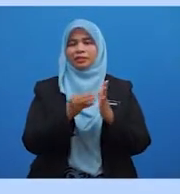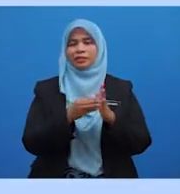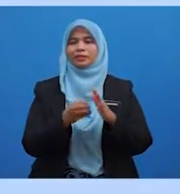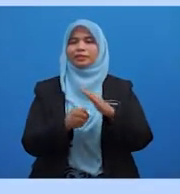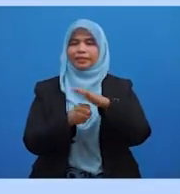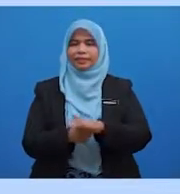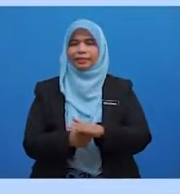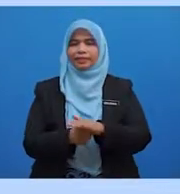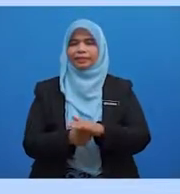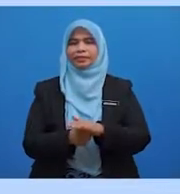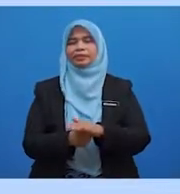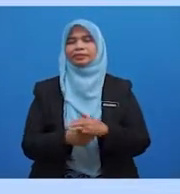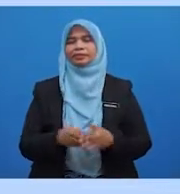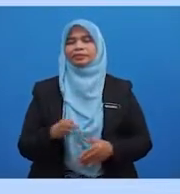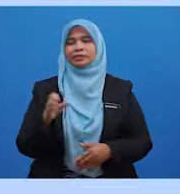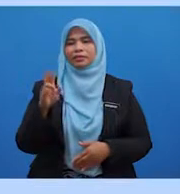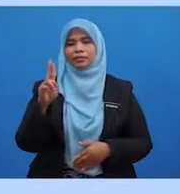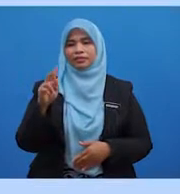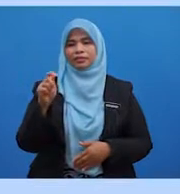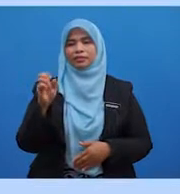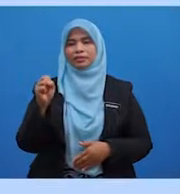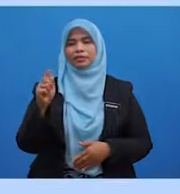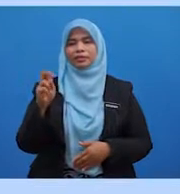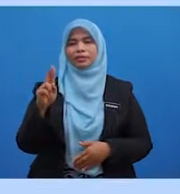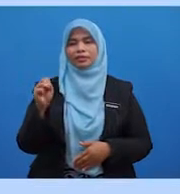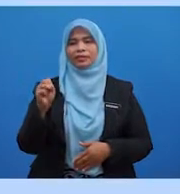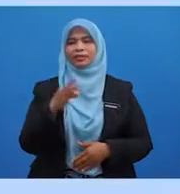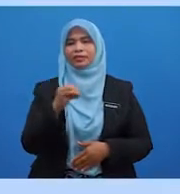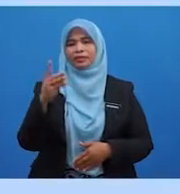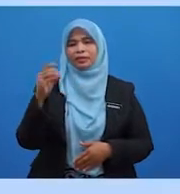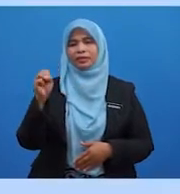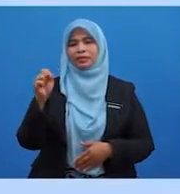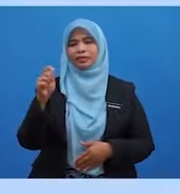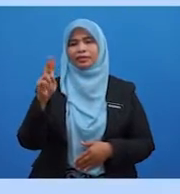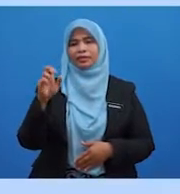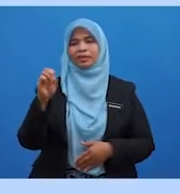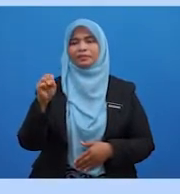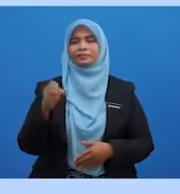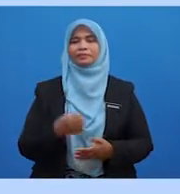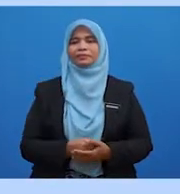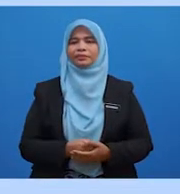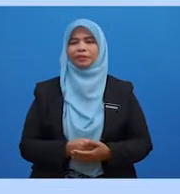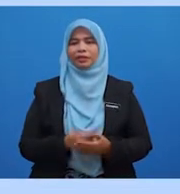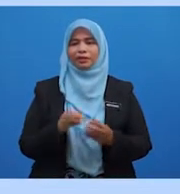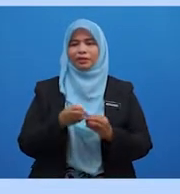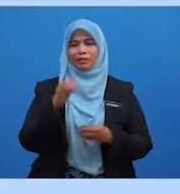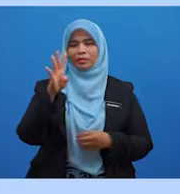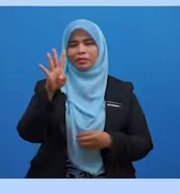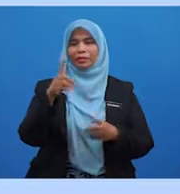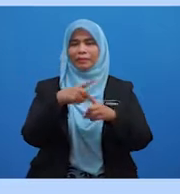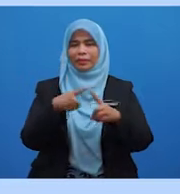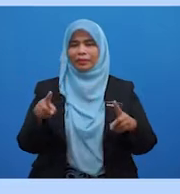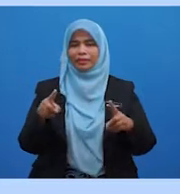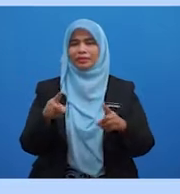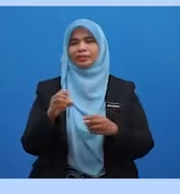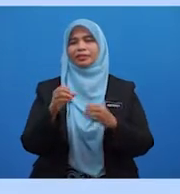stres, eustress, distress, hyperstress dan hypostress. Yang keempat, perbezaan